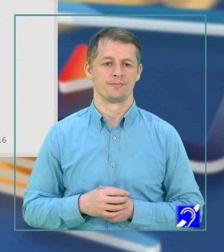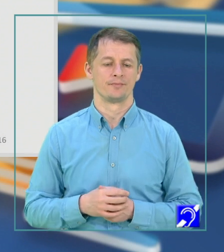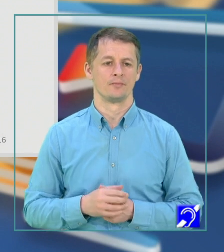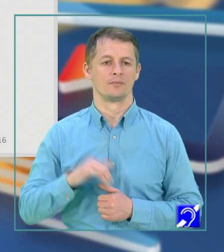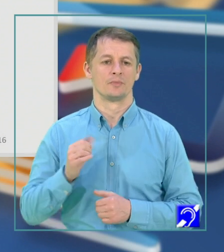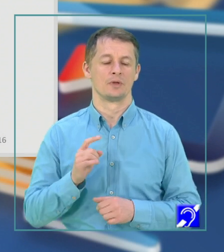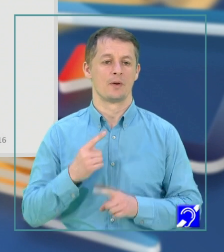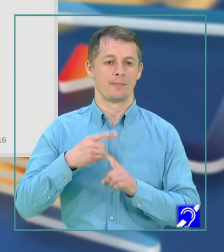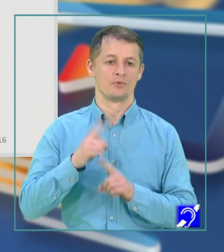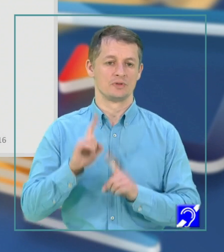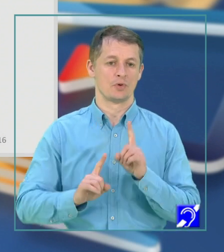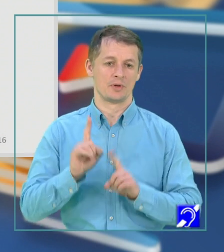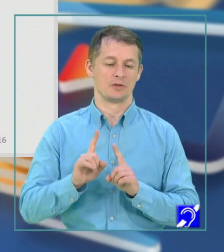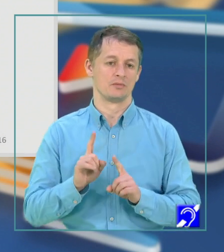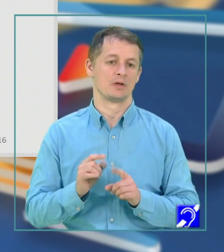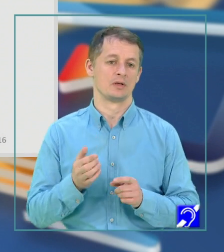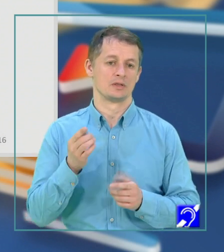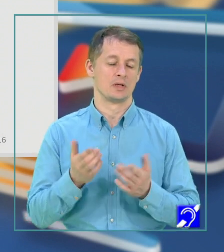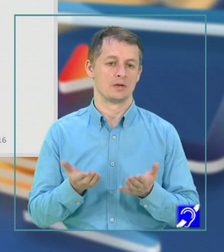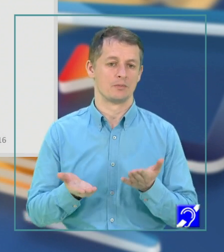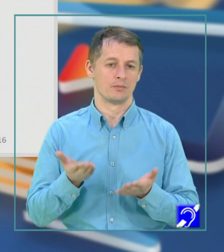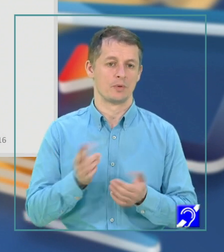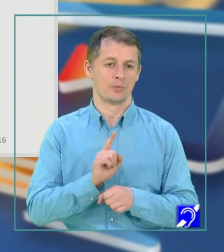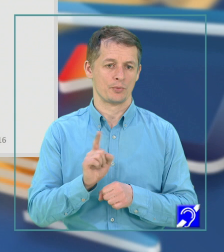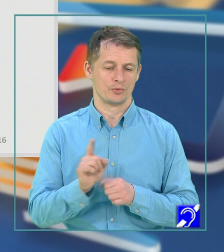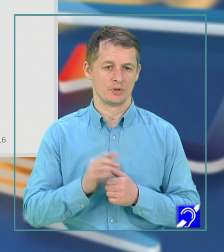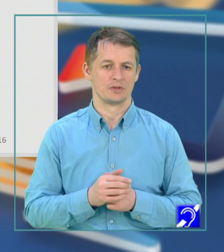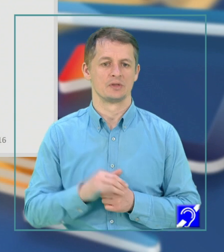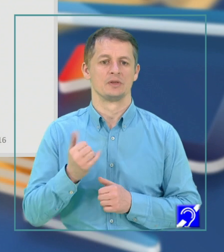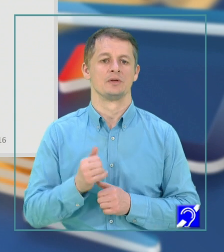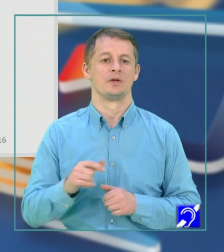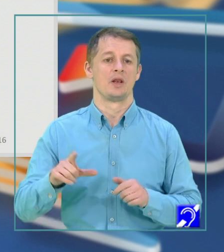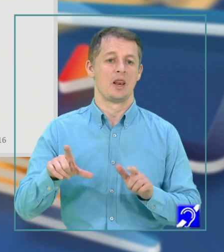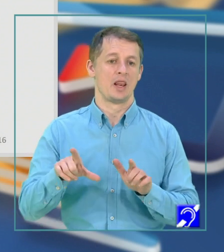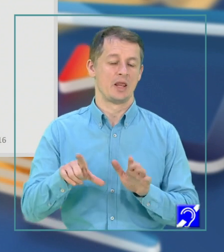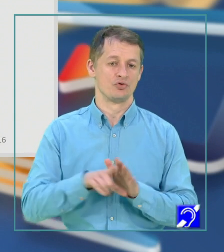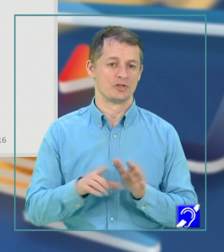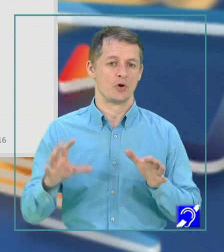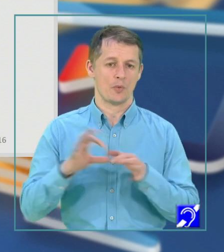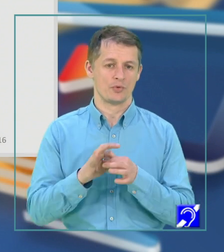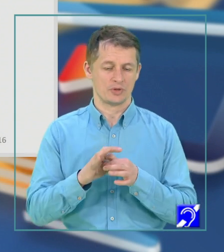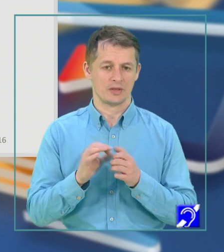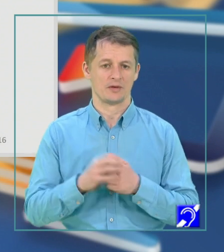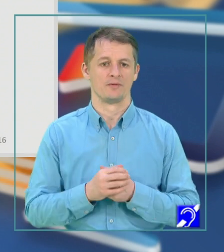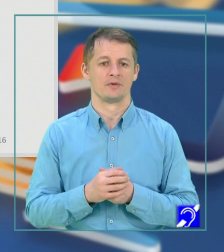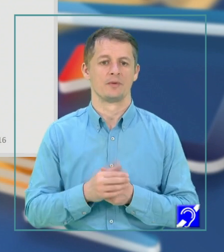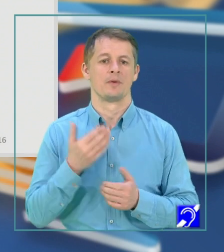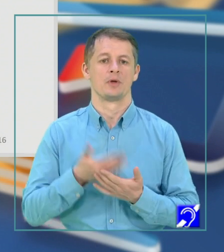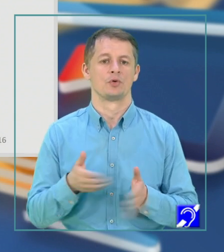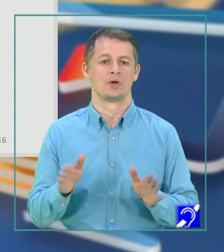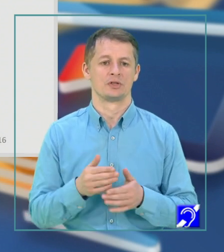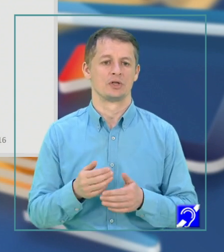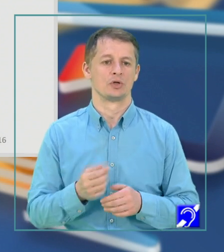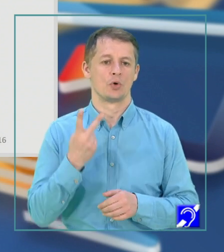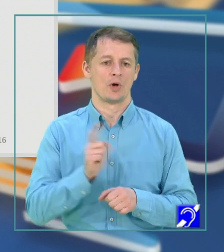de aceste trei proprietăți, legea este și comutativă, adică x compus cu y este egal cu y compus cu x pentru orice două elemente din